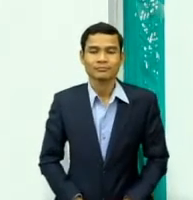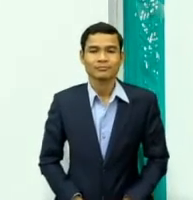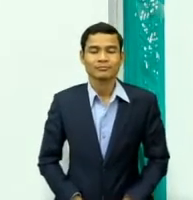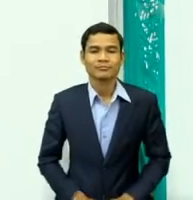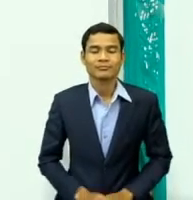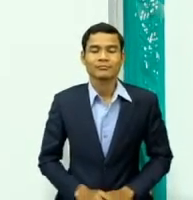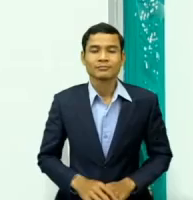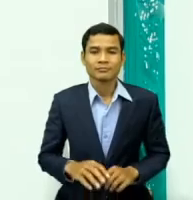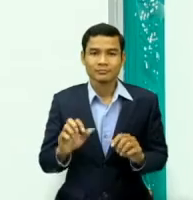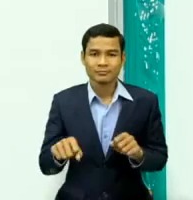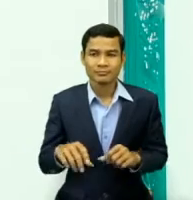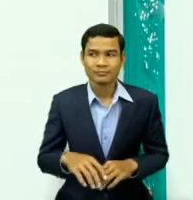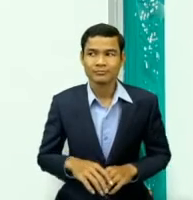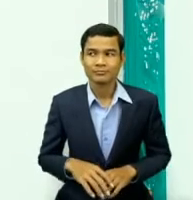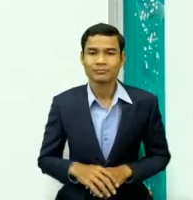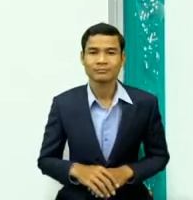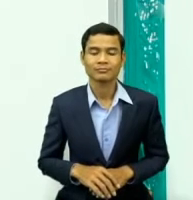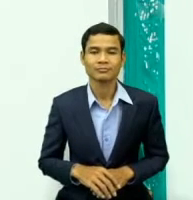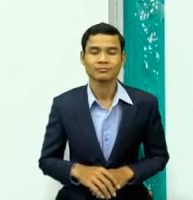chá